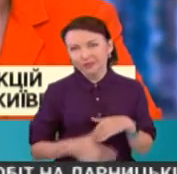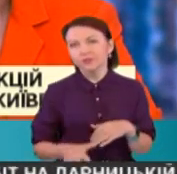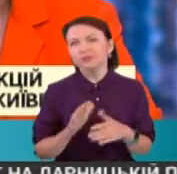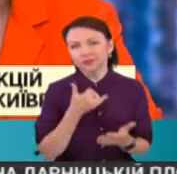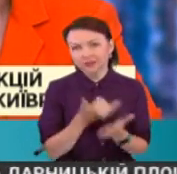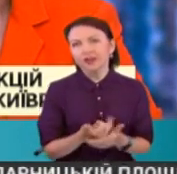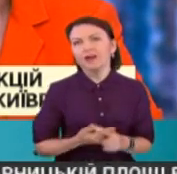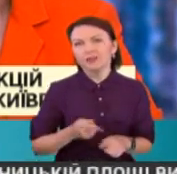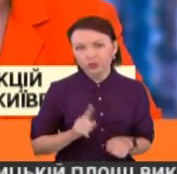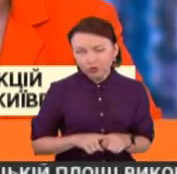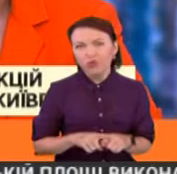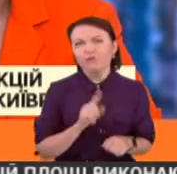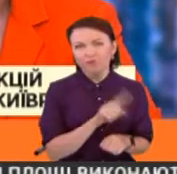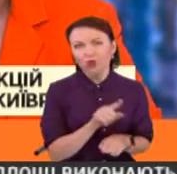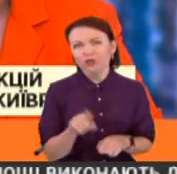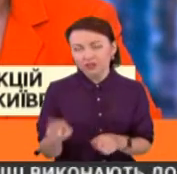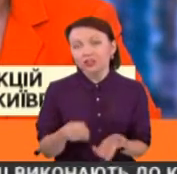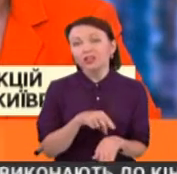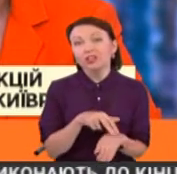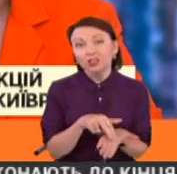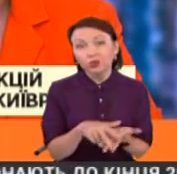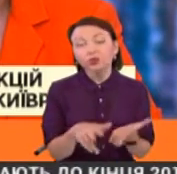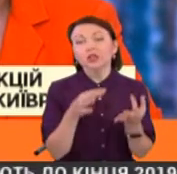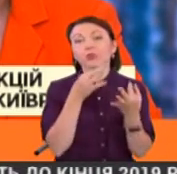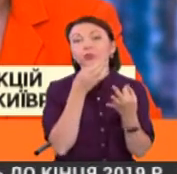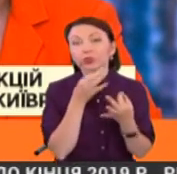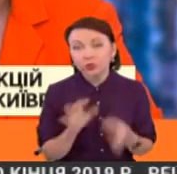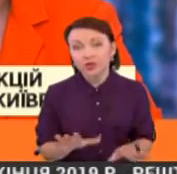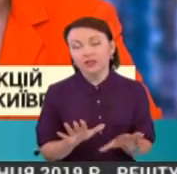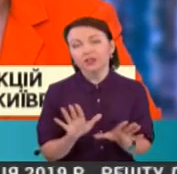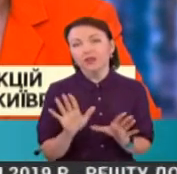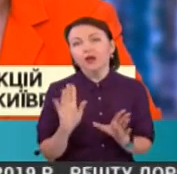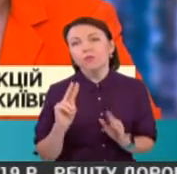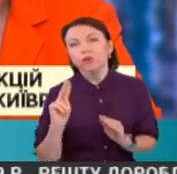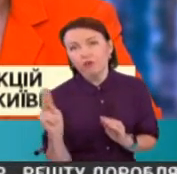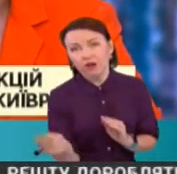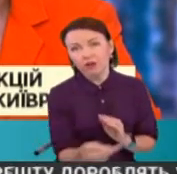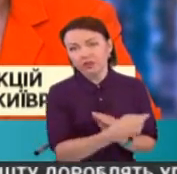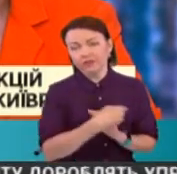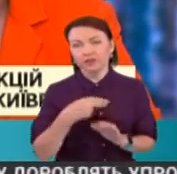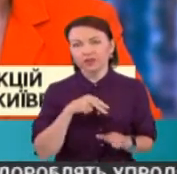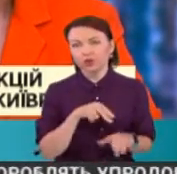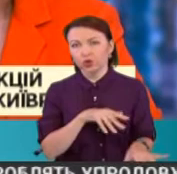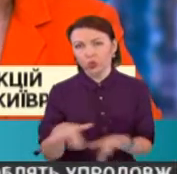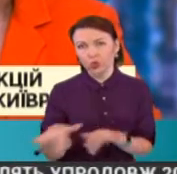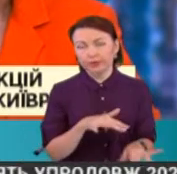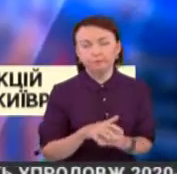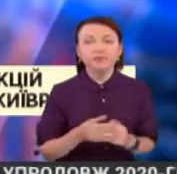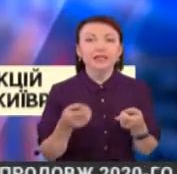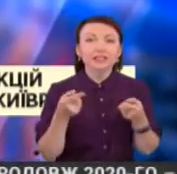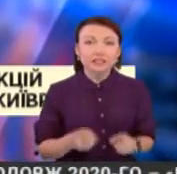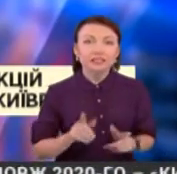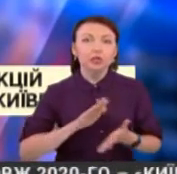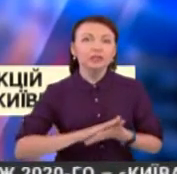заради цього вони йдуть на будь-які отакі провокативні кроки. Дійсно,